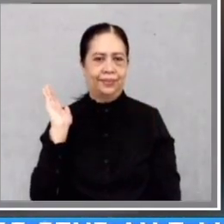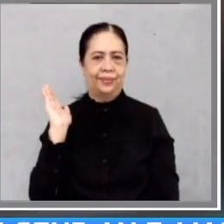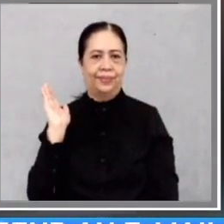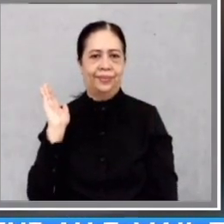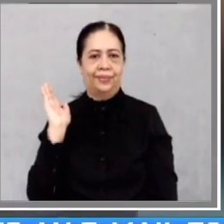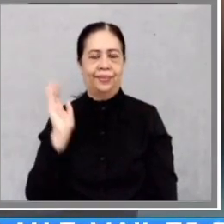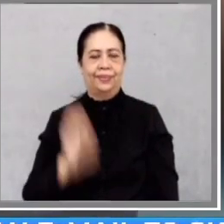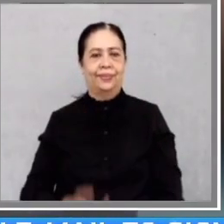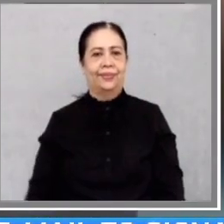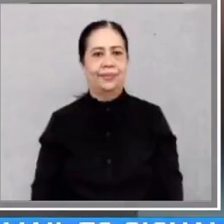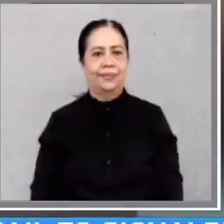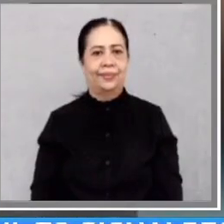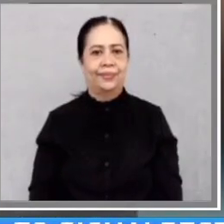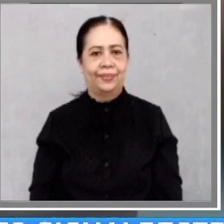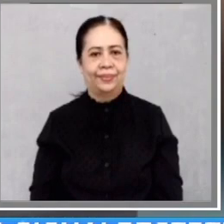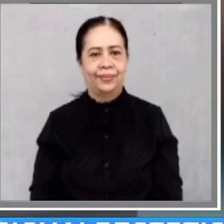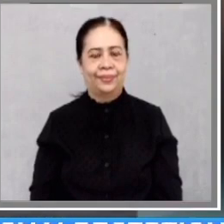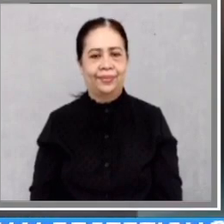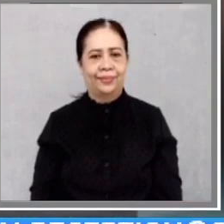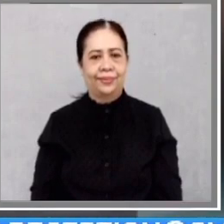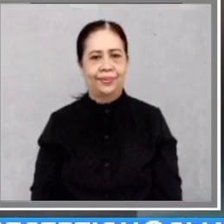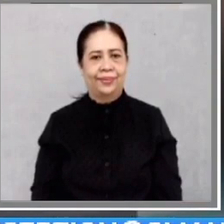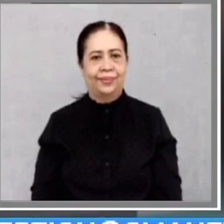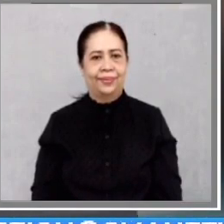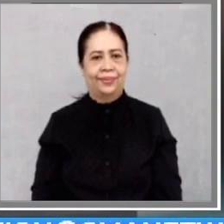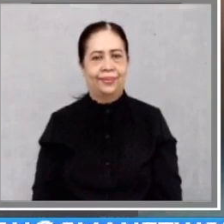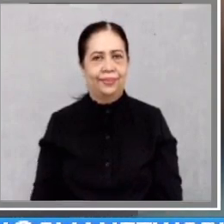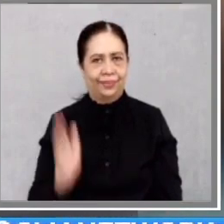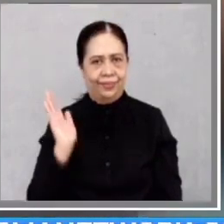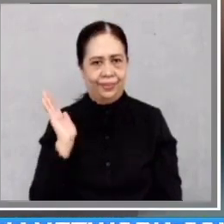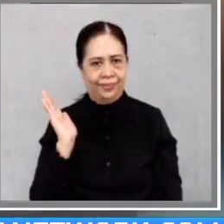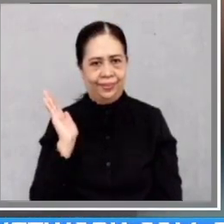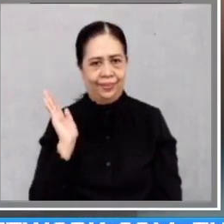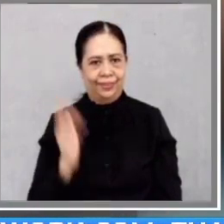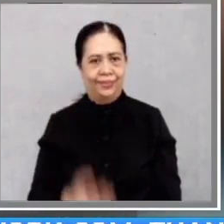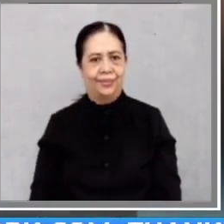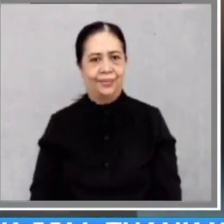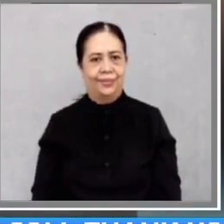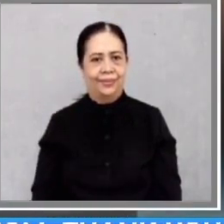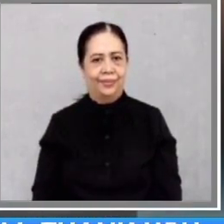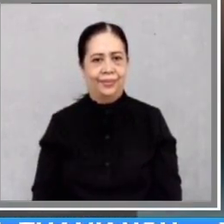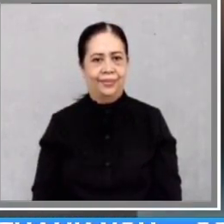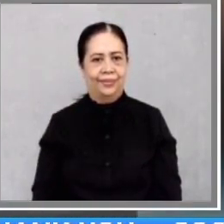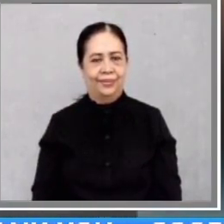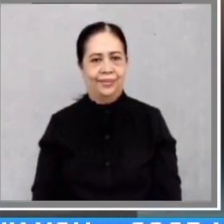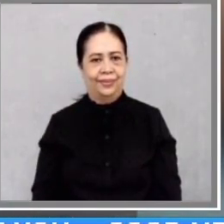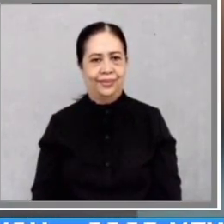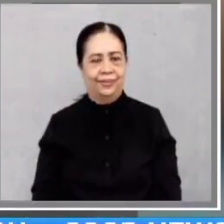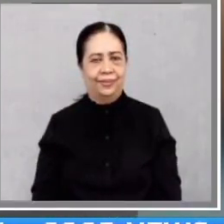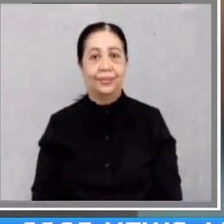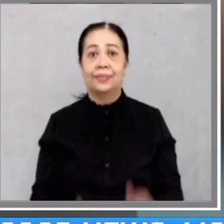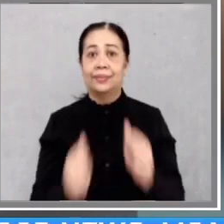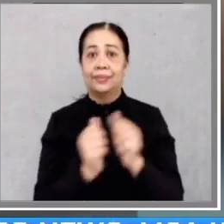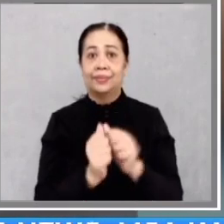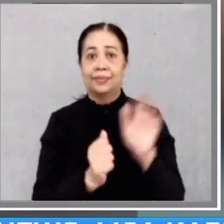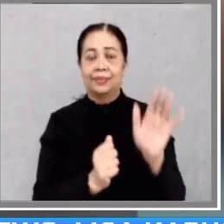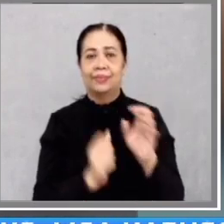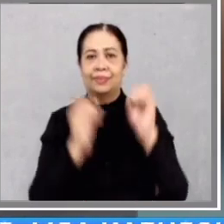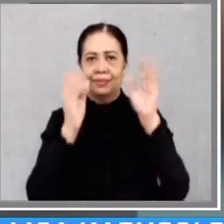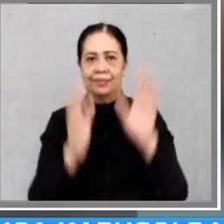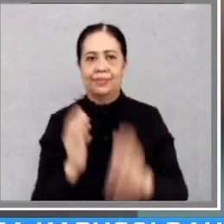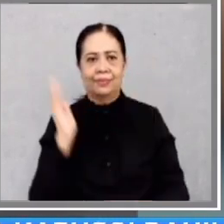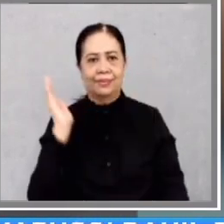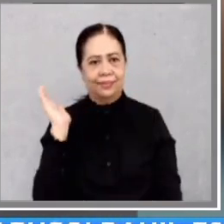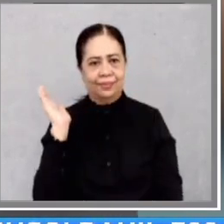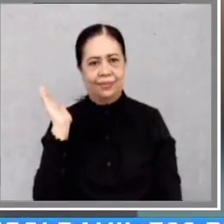Abarquez, Dorothy May Dafon, at Joshua Paradorla. Kaagapay nila ang kanilang professor na sina